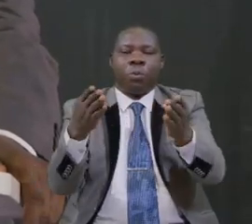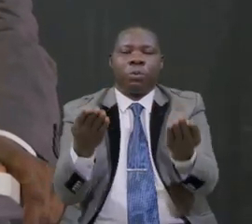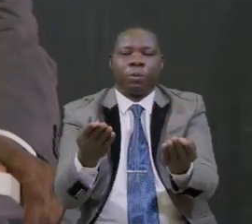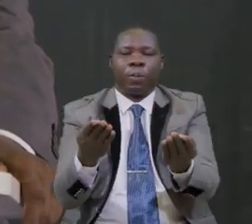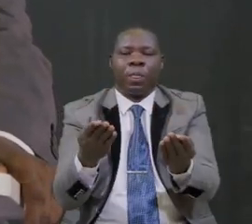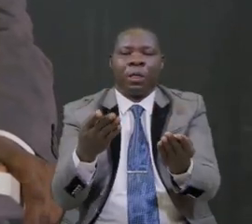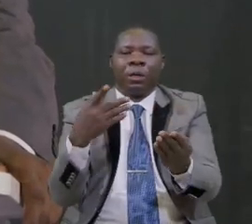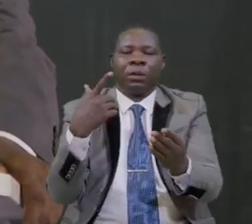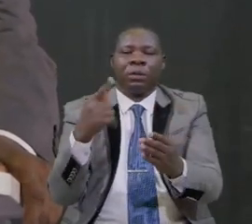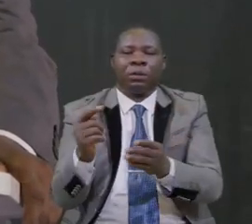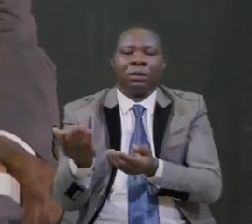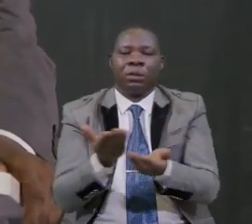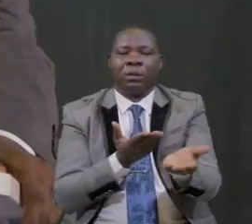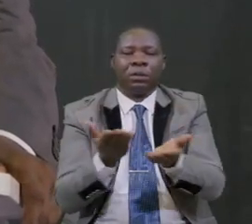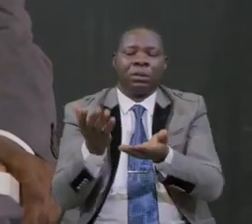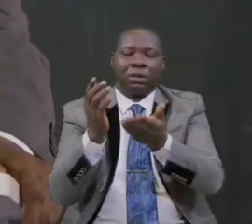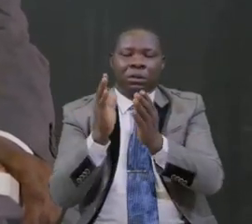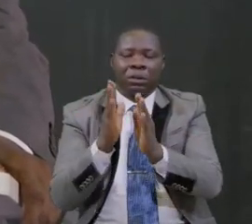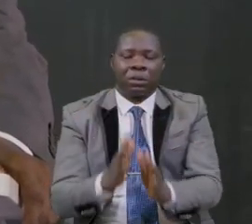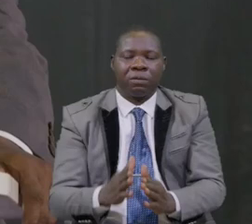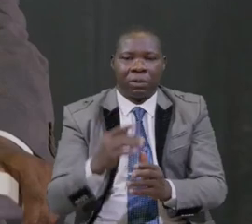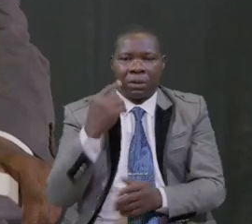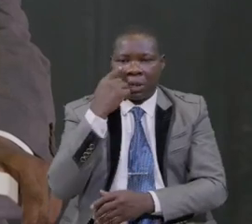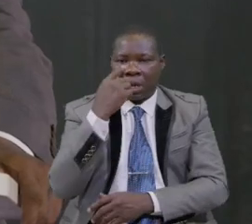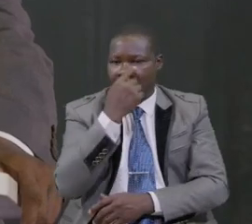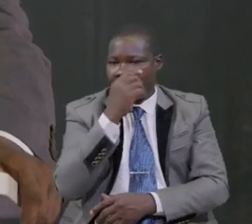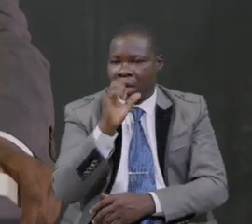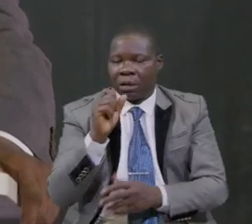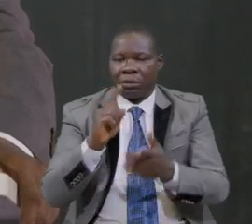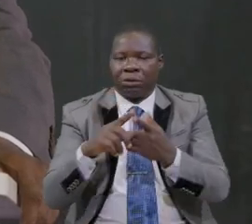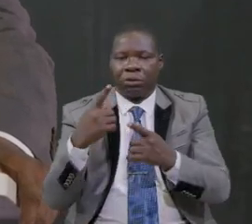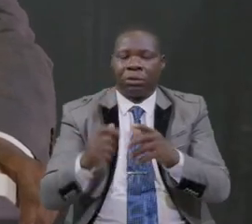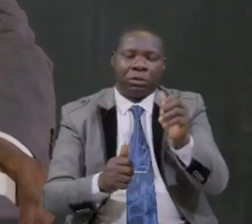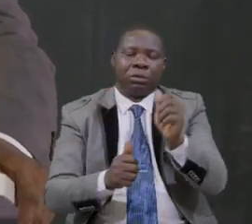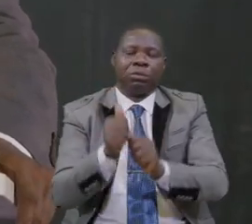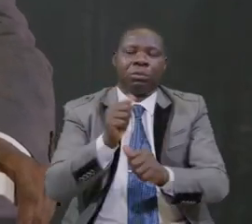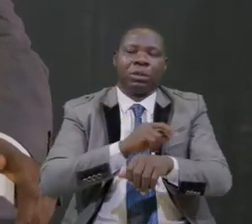ouvre les yeux des serviteurs au surnaturel